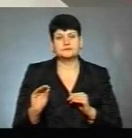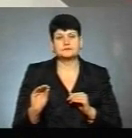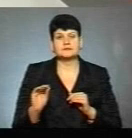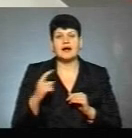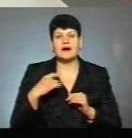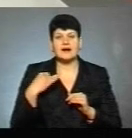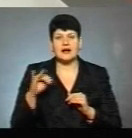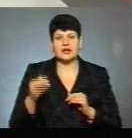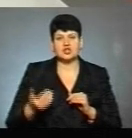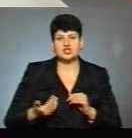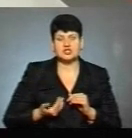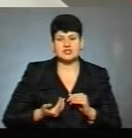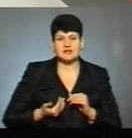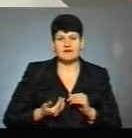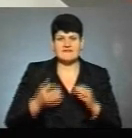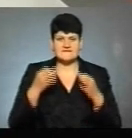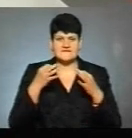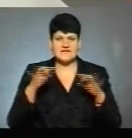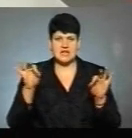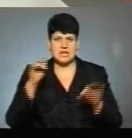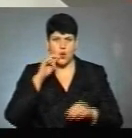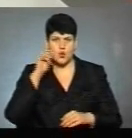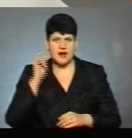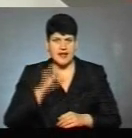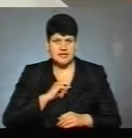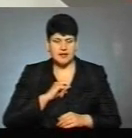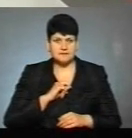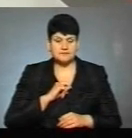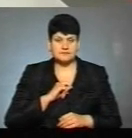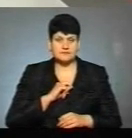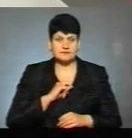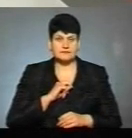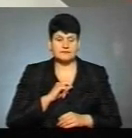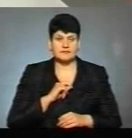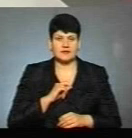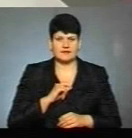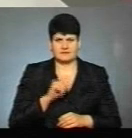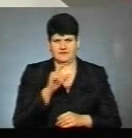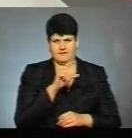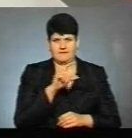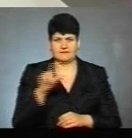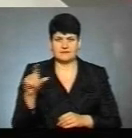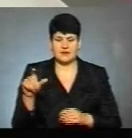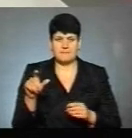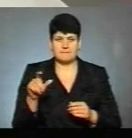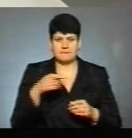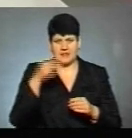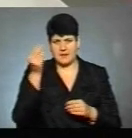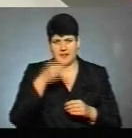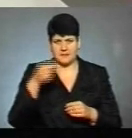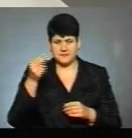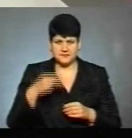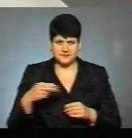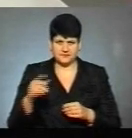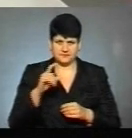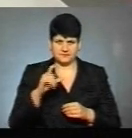хай живе вільна Україна. Такого великими плакатними перами, щоб